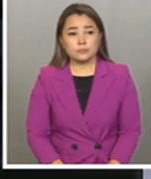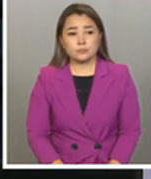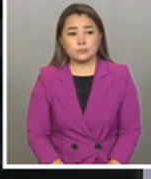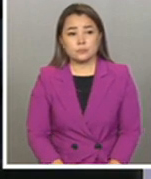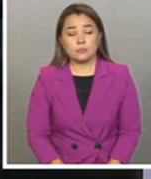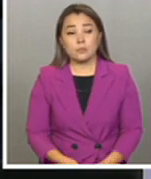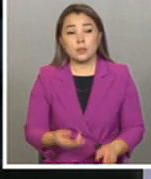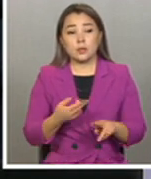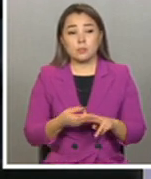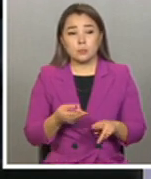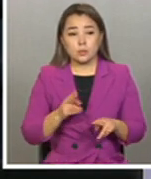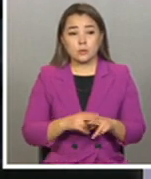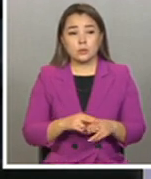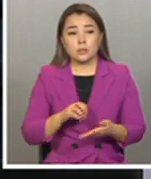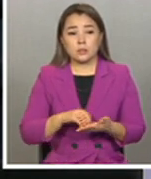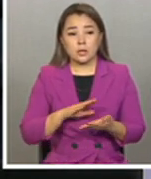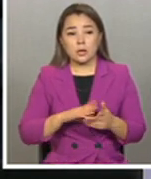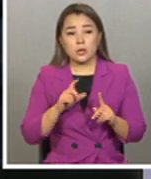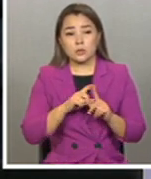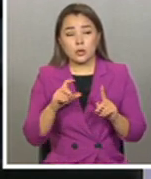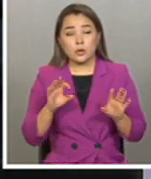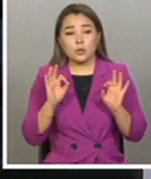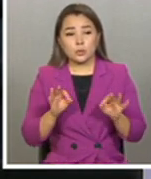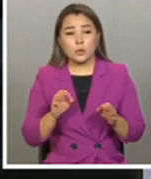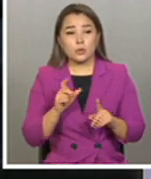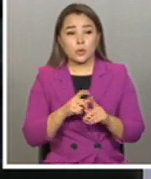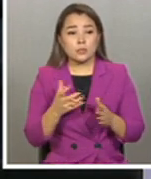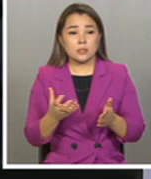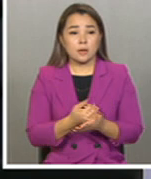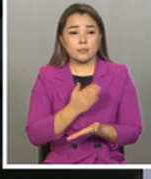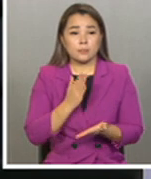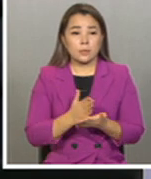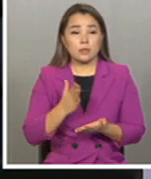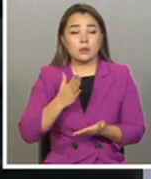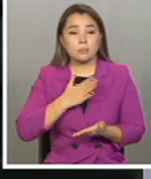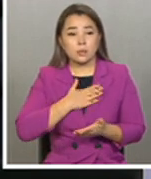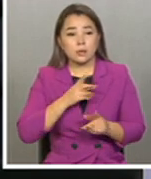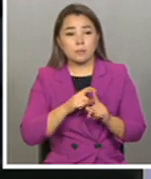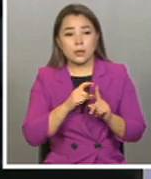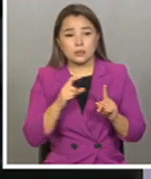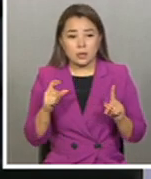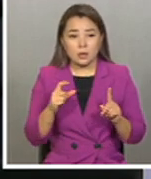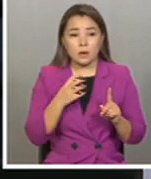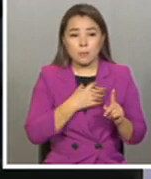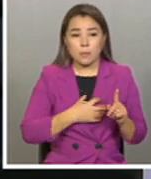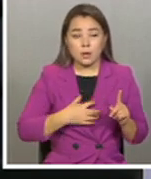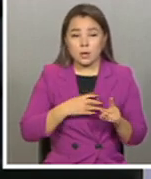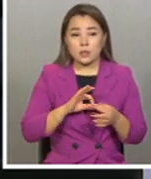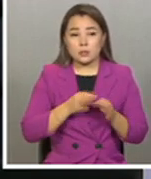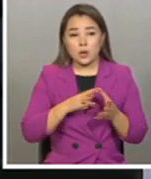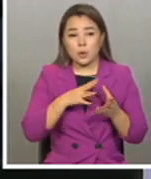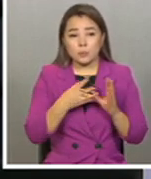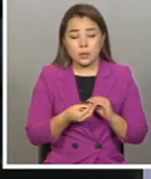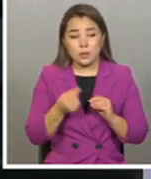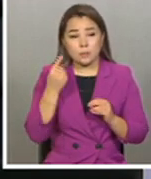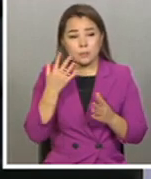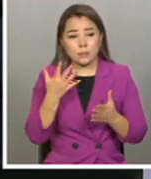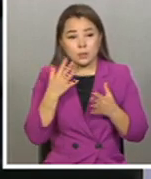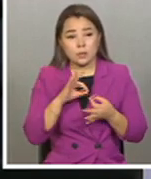бұл мәтінге дұрыс сөздерді таба отырып, біз мәтіннің мазмұны мен мағынасы мен